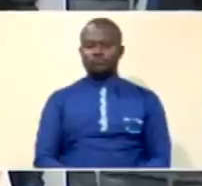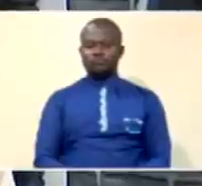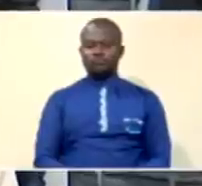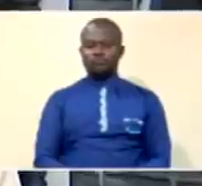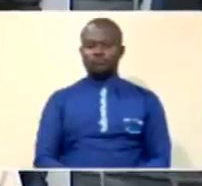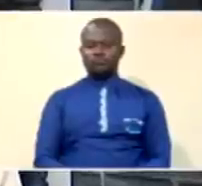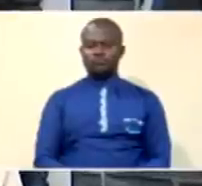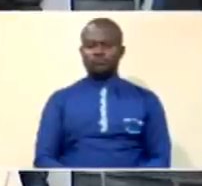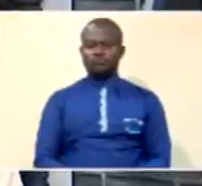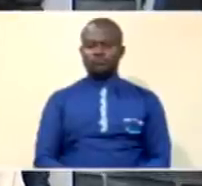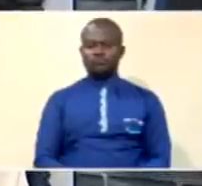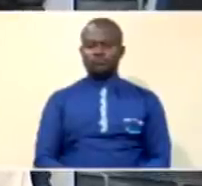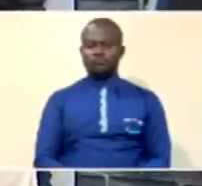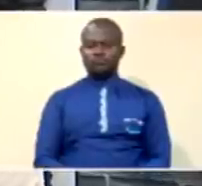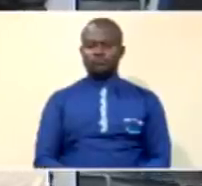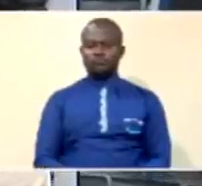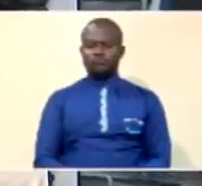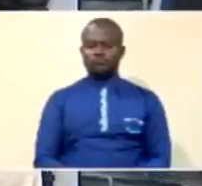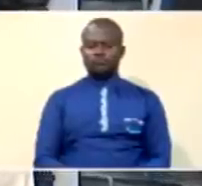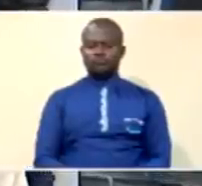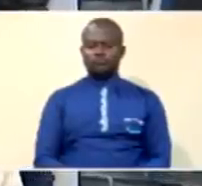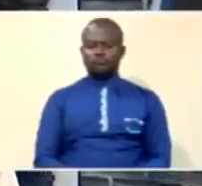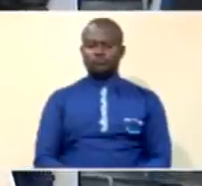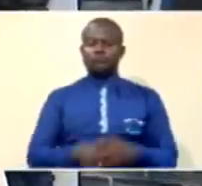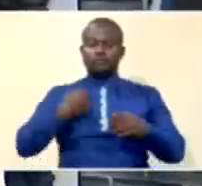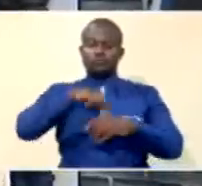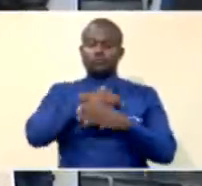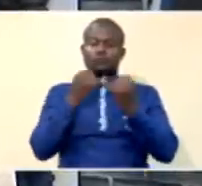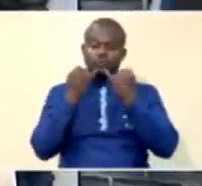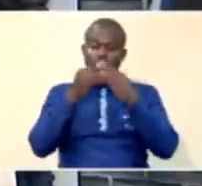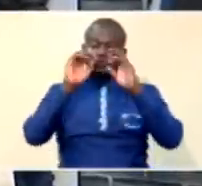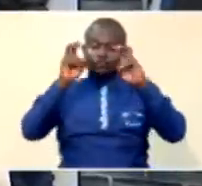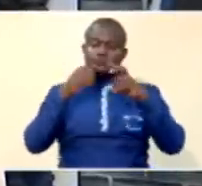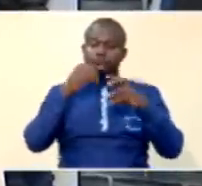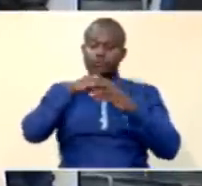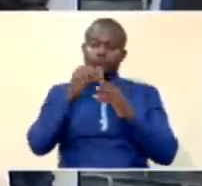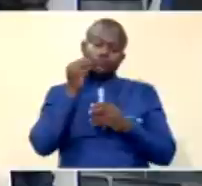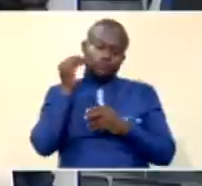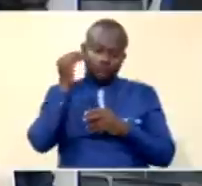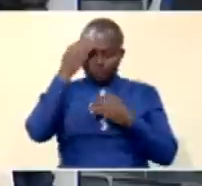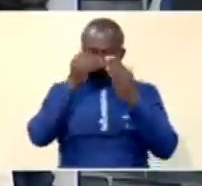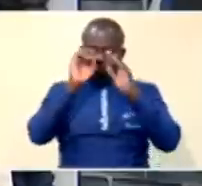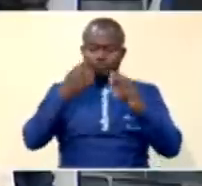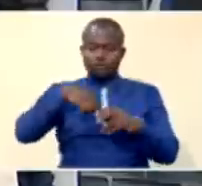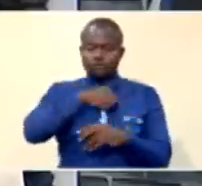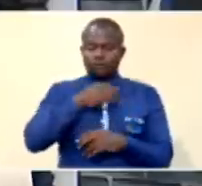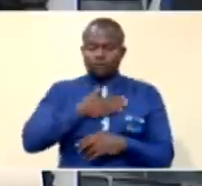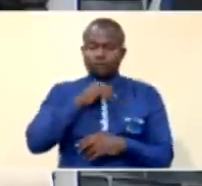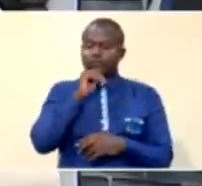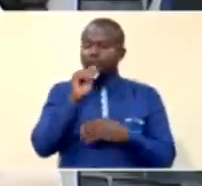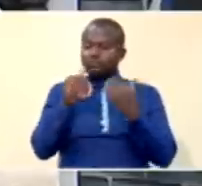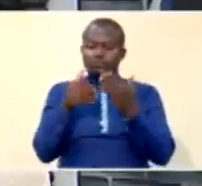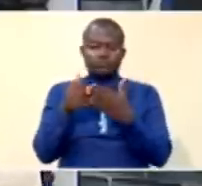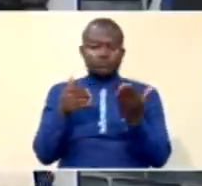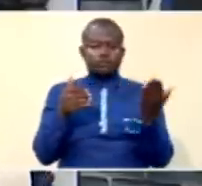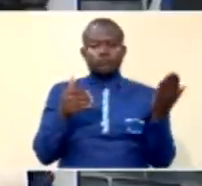say apparently at home. Njyewe navuga ko ndi mu rugo, kubera ko njyewe nta nubwo